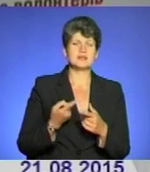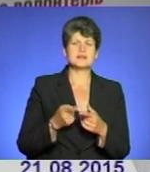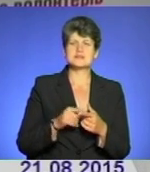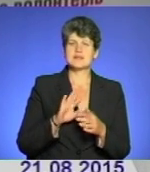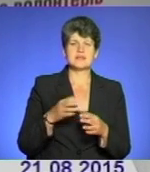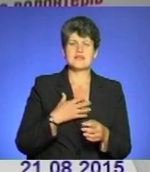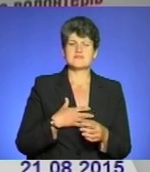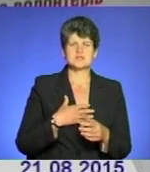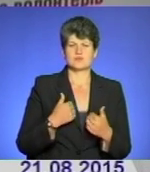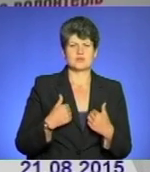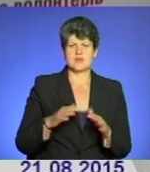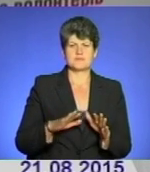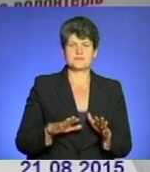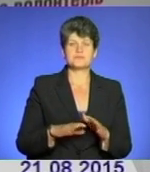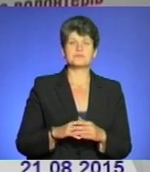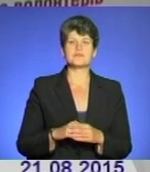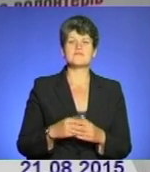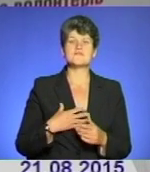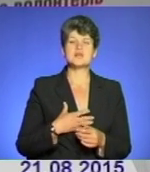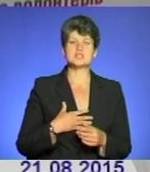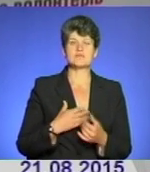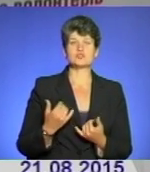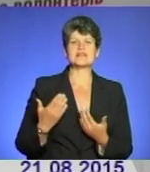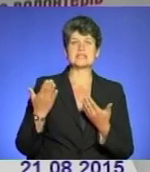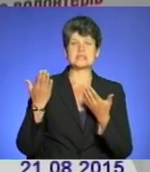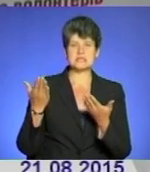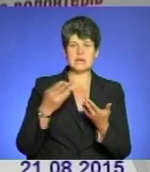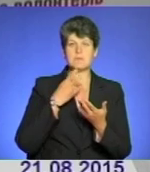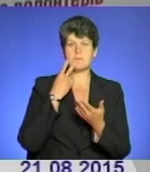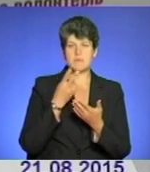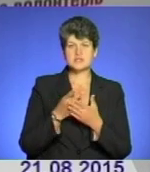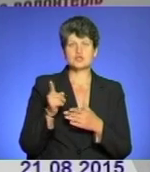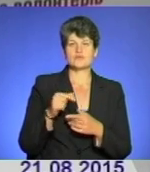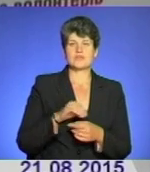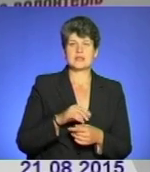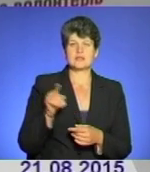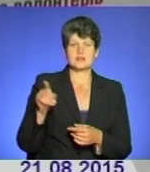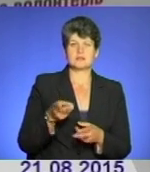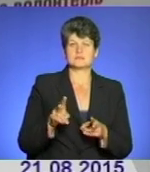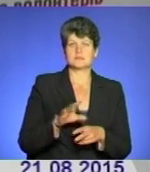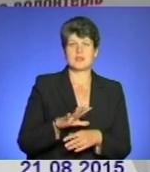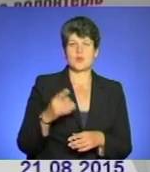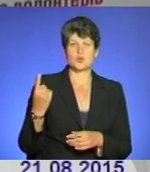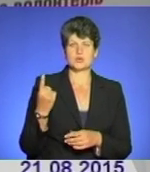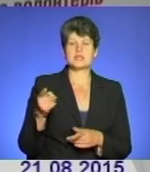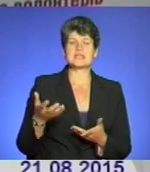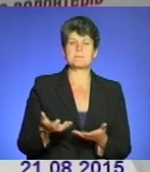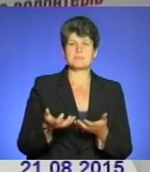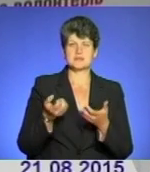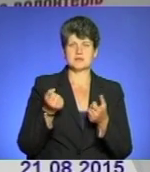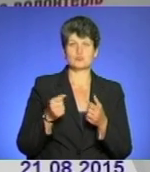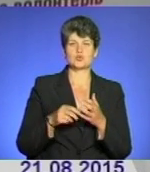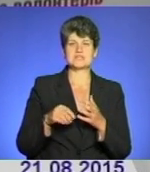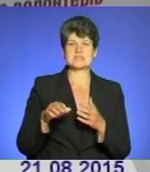настільки важливо для нас. Важливо для них бачити те, що вони не самі, те, що їх підтримують